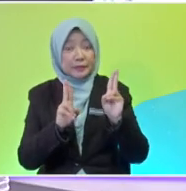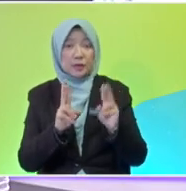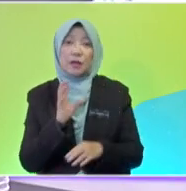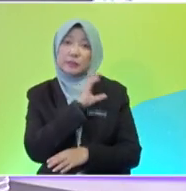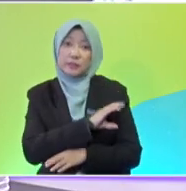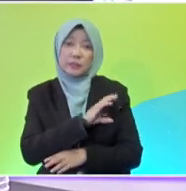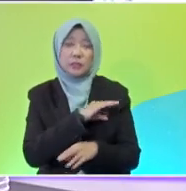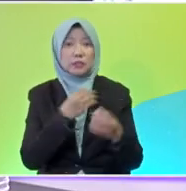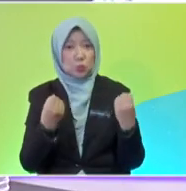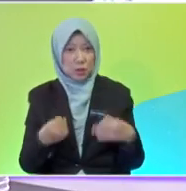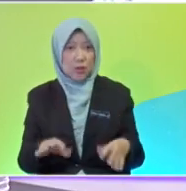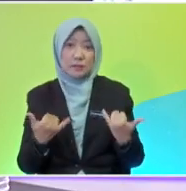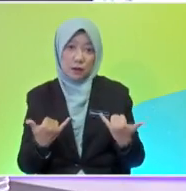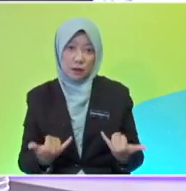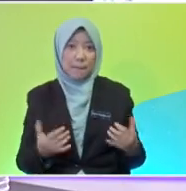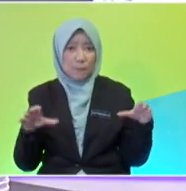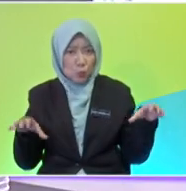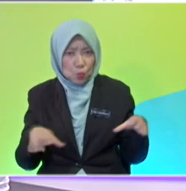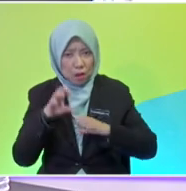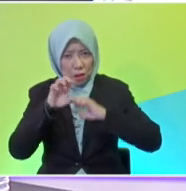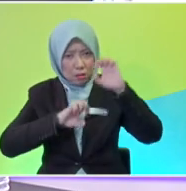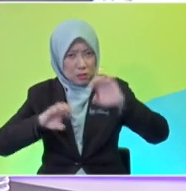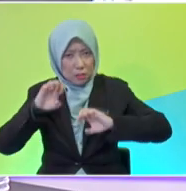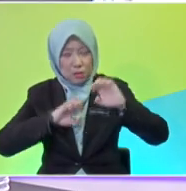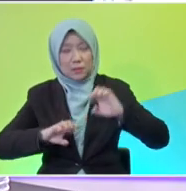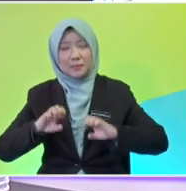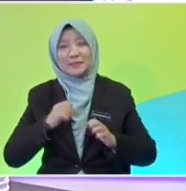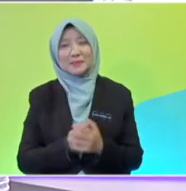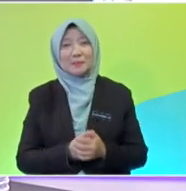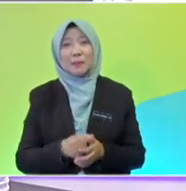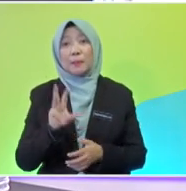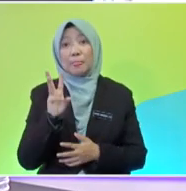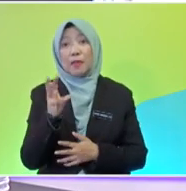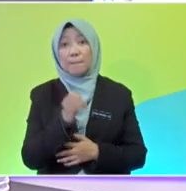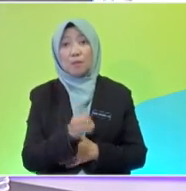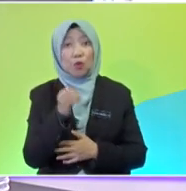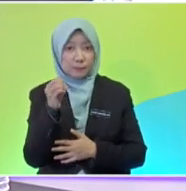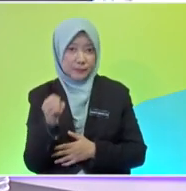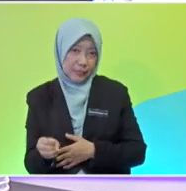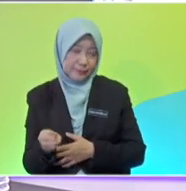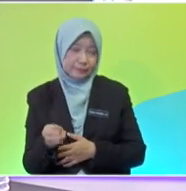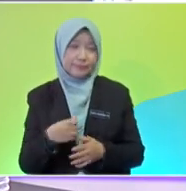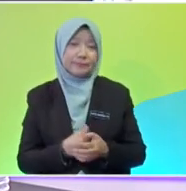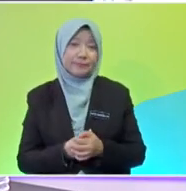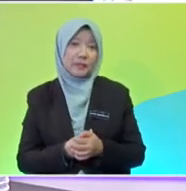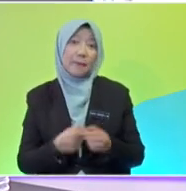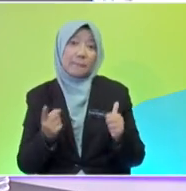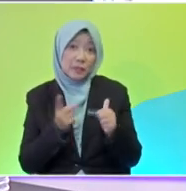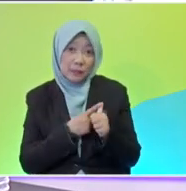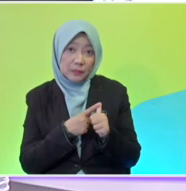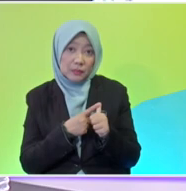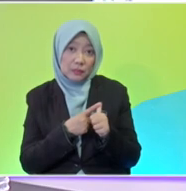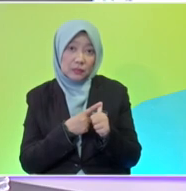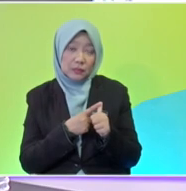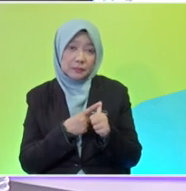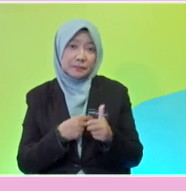eksperimen satu persatu terhadap enam objek yang telah disediakan kita Bolehkan dengan yang pertama Oke